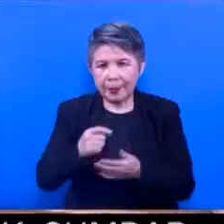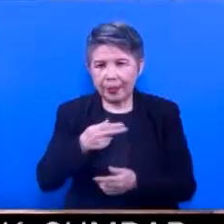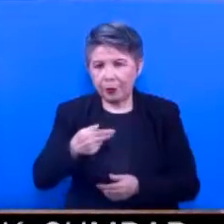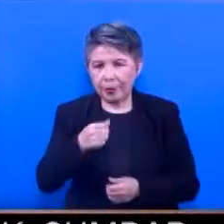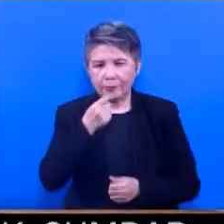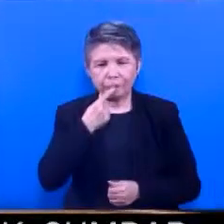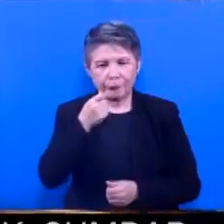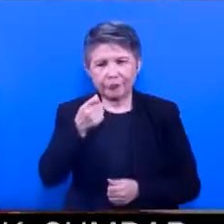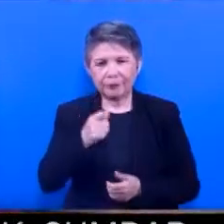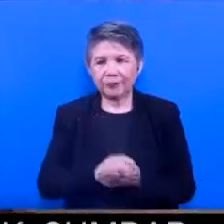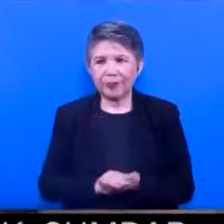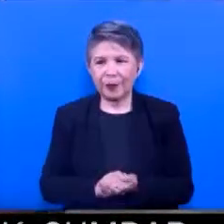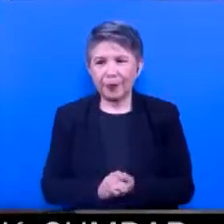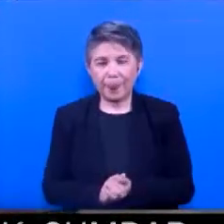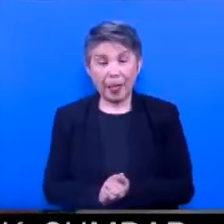kunyit.